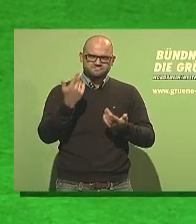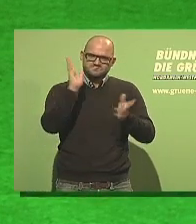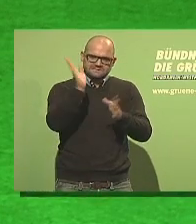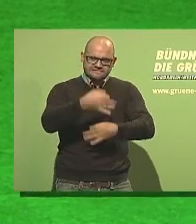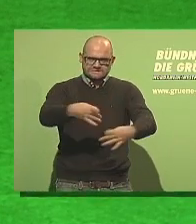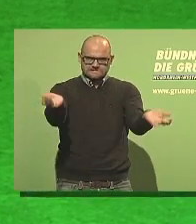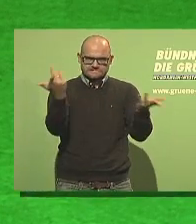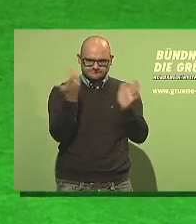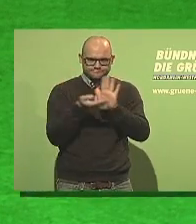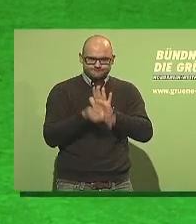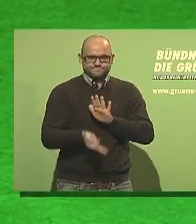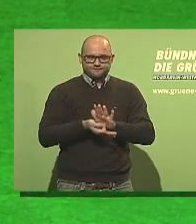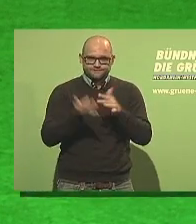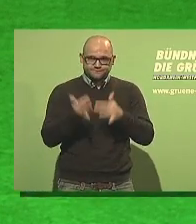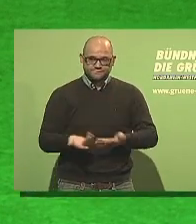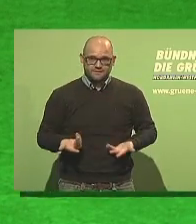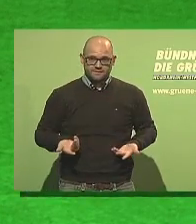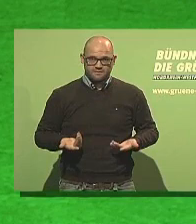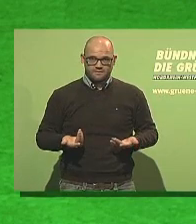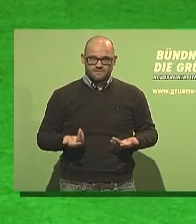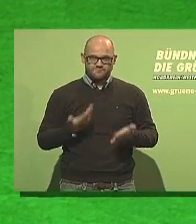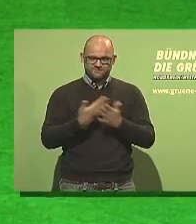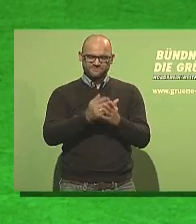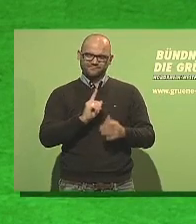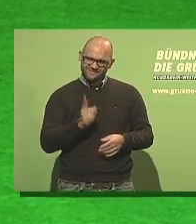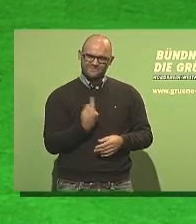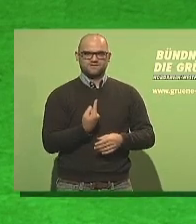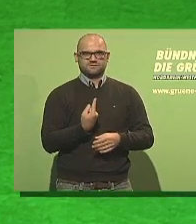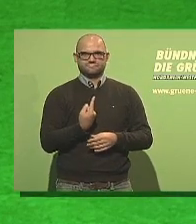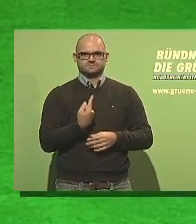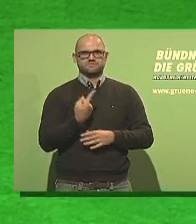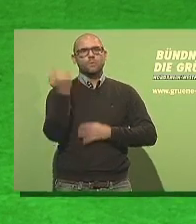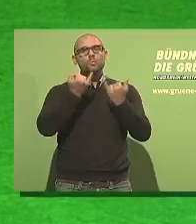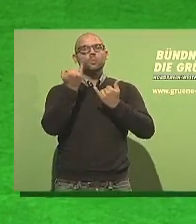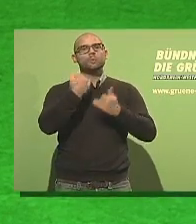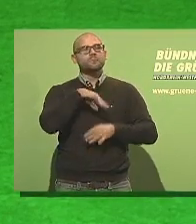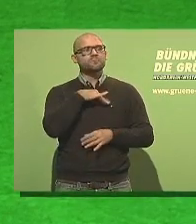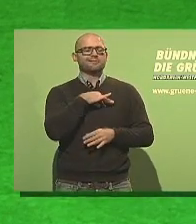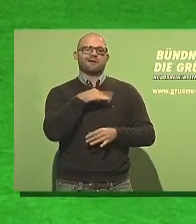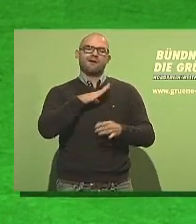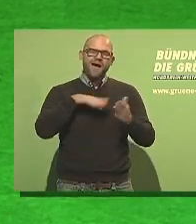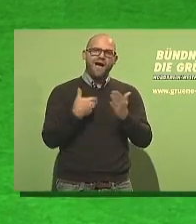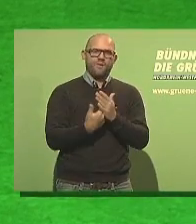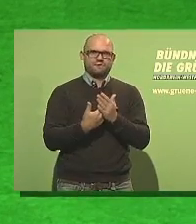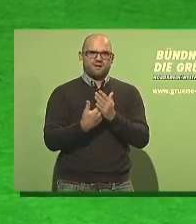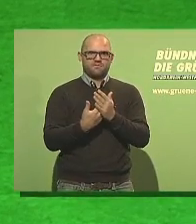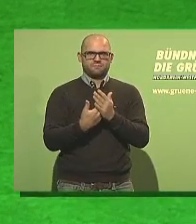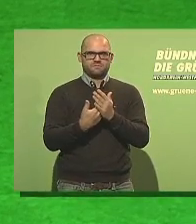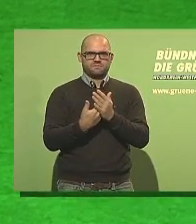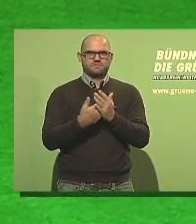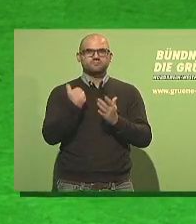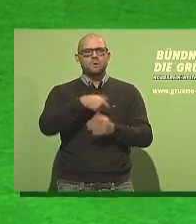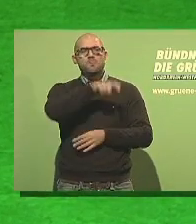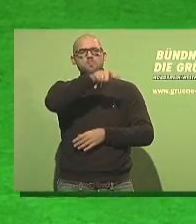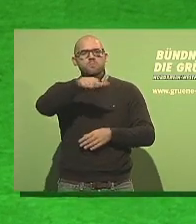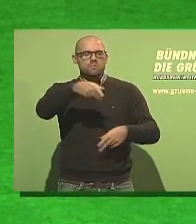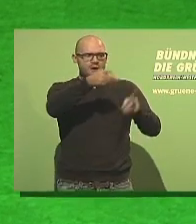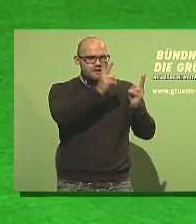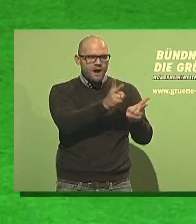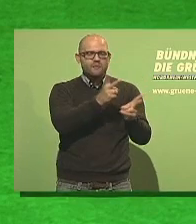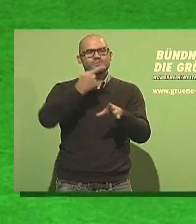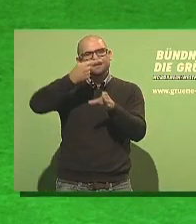innerer Sicherheit. Es wird unsere grüne Aufgabe sein, den scheinbaren Widerspruch zwischen Bürgerinnenrechten und innerer